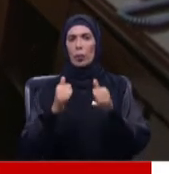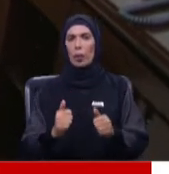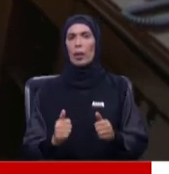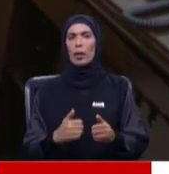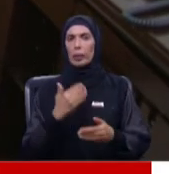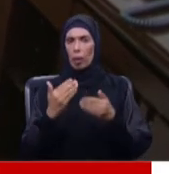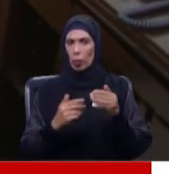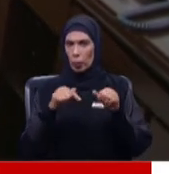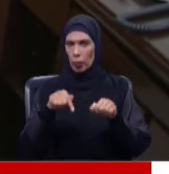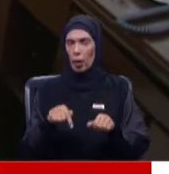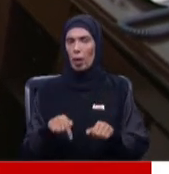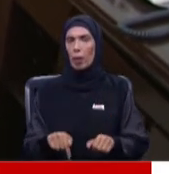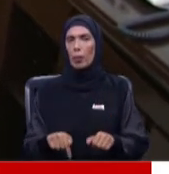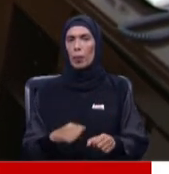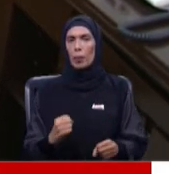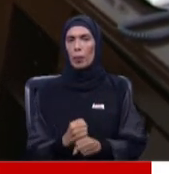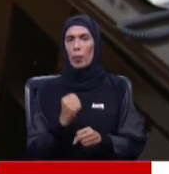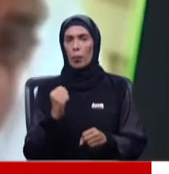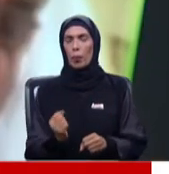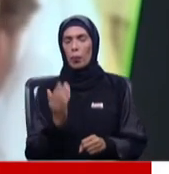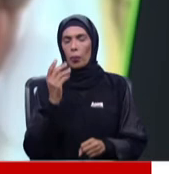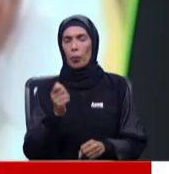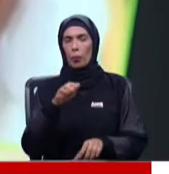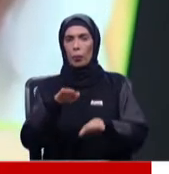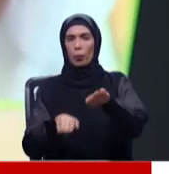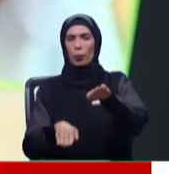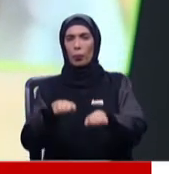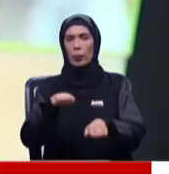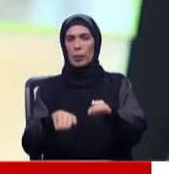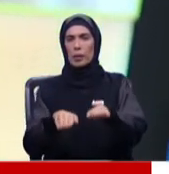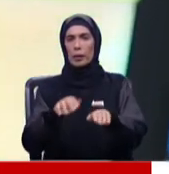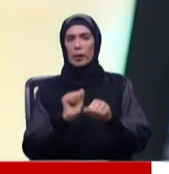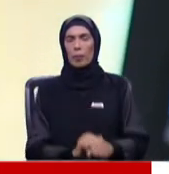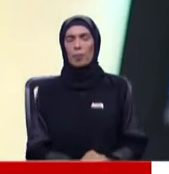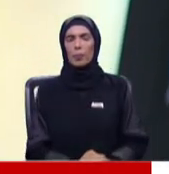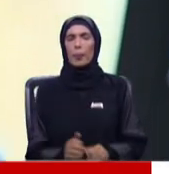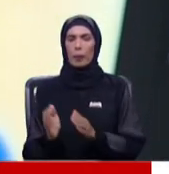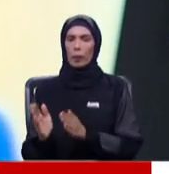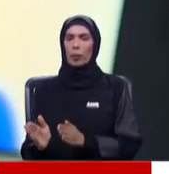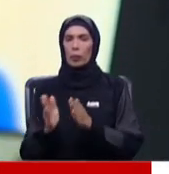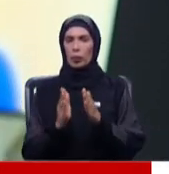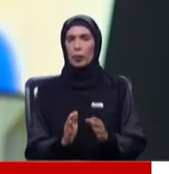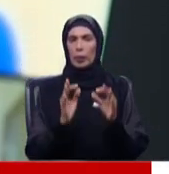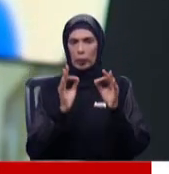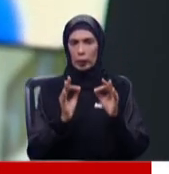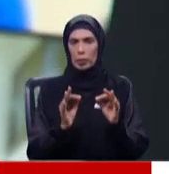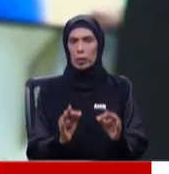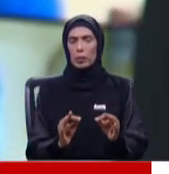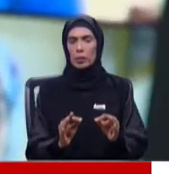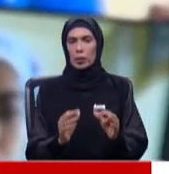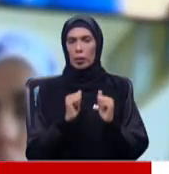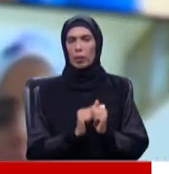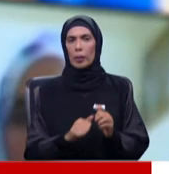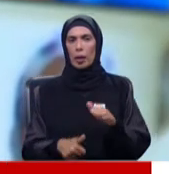هما للتعامل مع هذا الوضع من خلال مشروع الميزانية. من جهته أكد سعادة